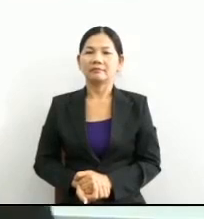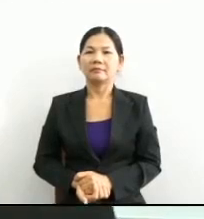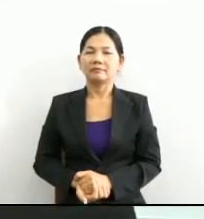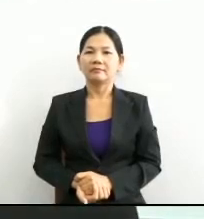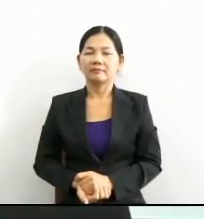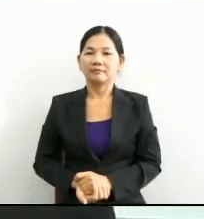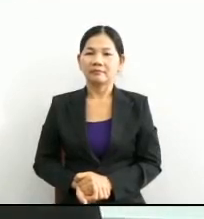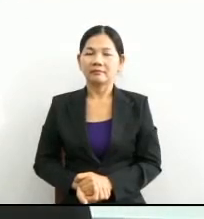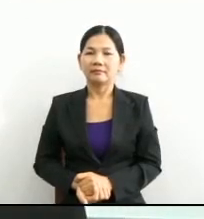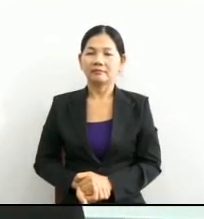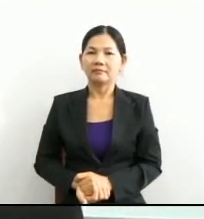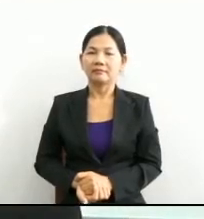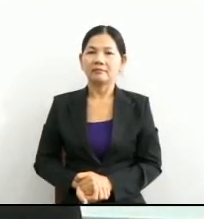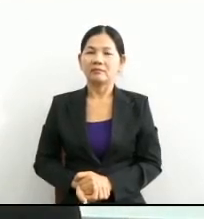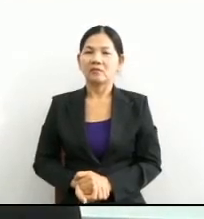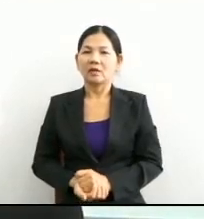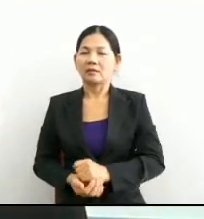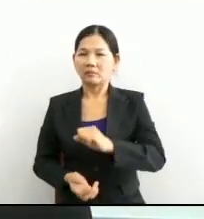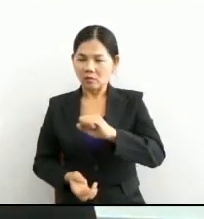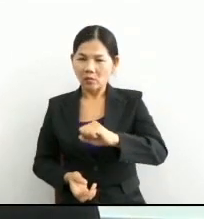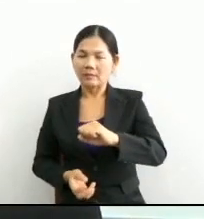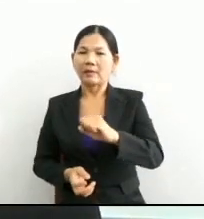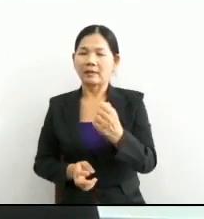bậy bạc hai tôm nè con ấy